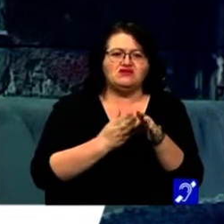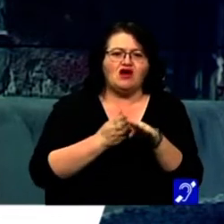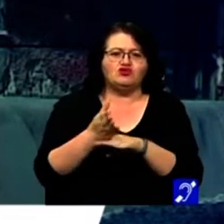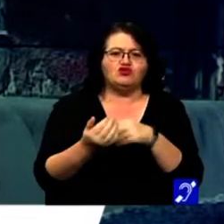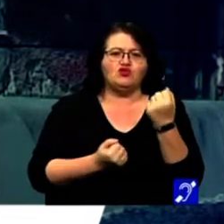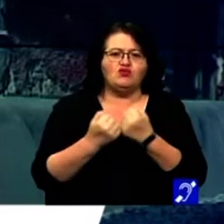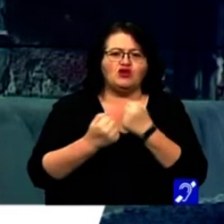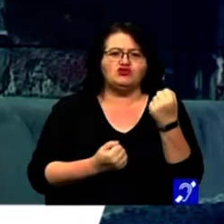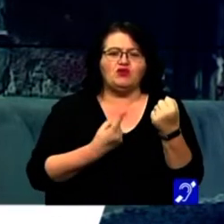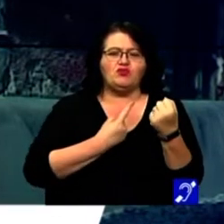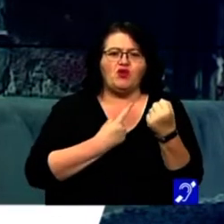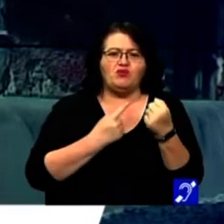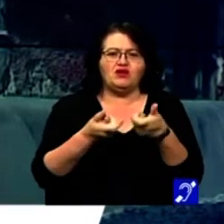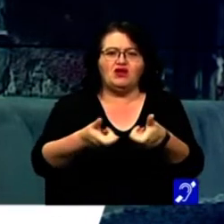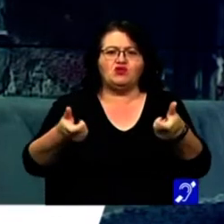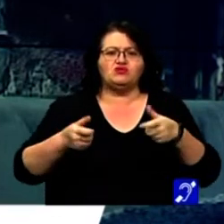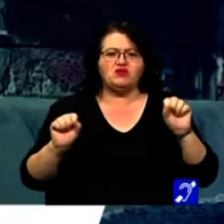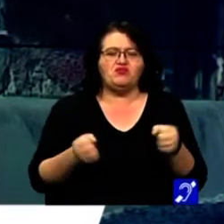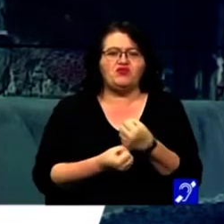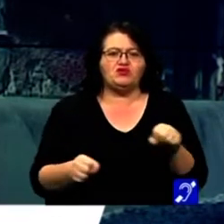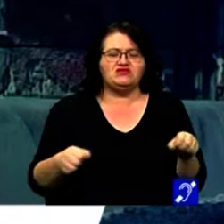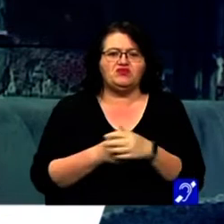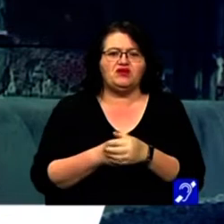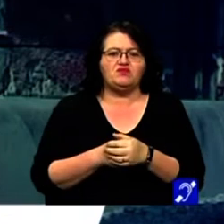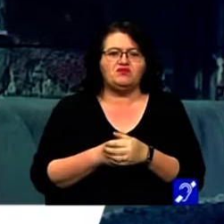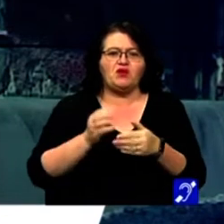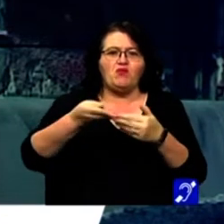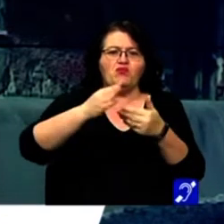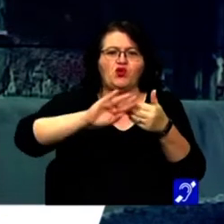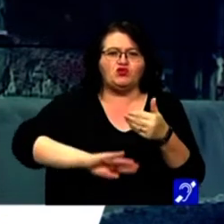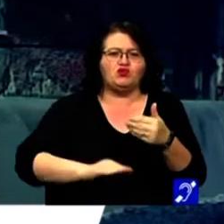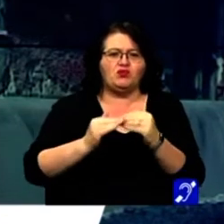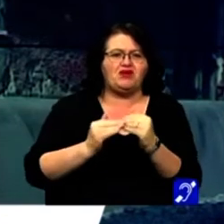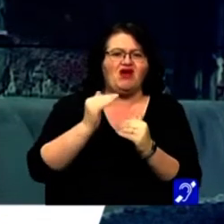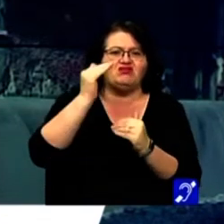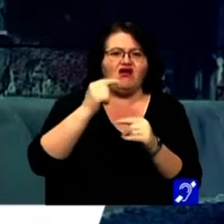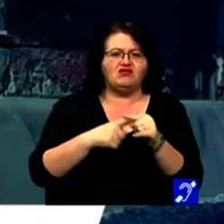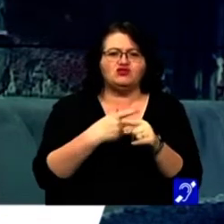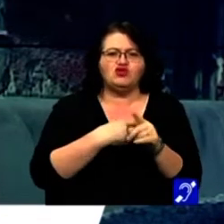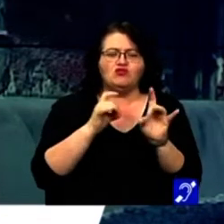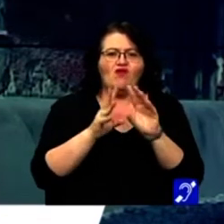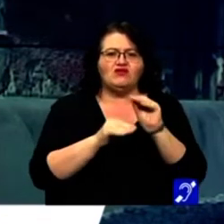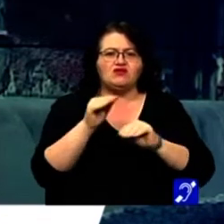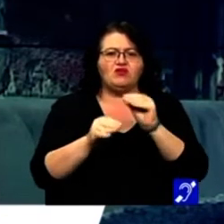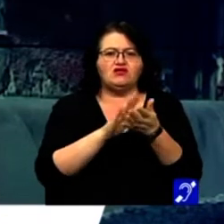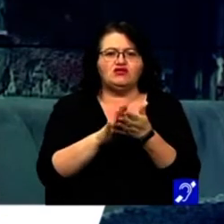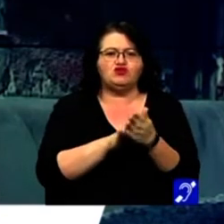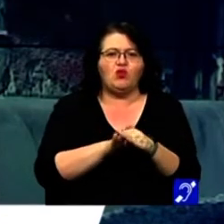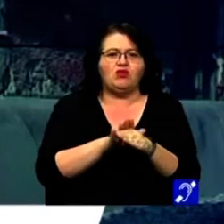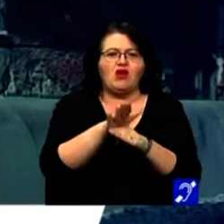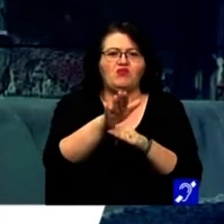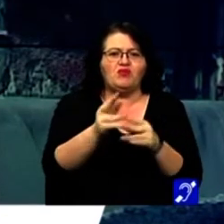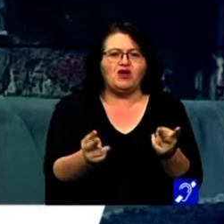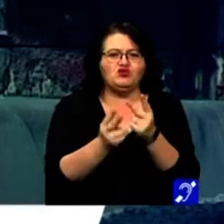cu mașinile în propriile curți este imposibil. Bordurile montate sunt mult prea înalte și nu a fost amenajată nicio rampă care